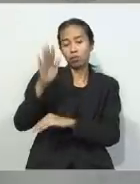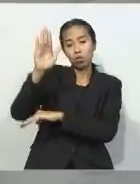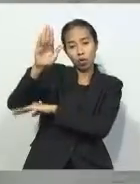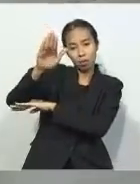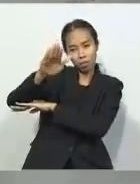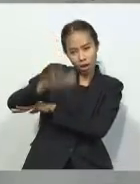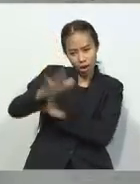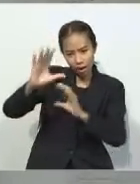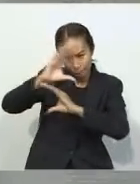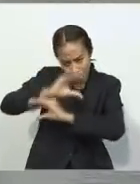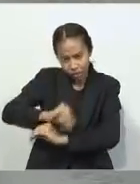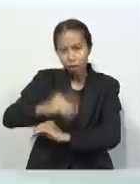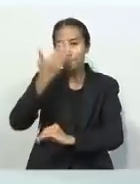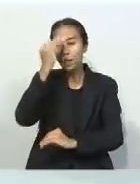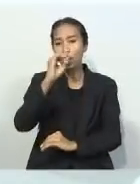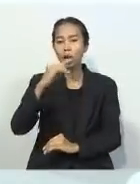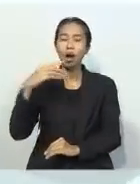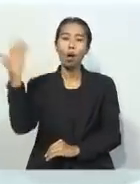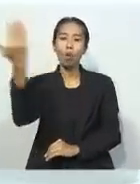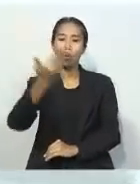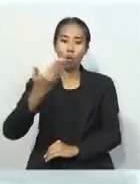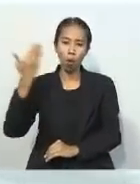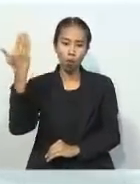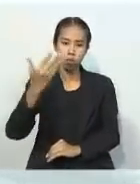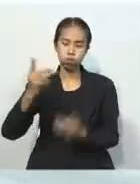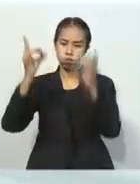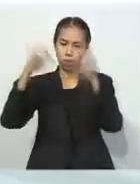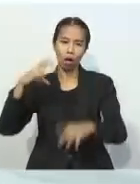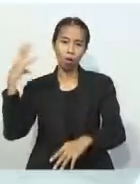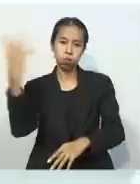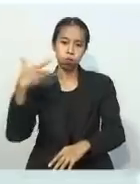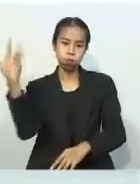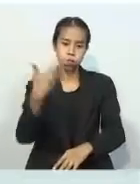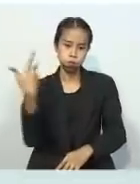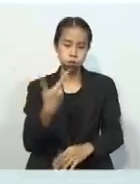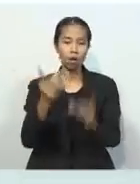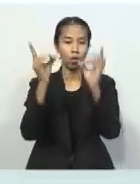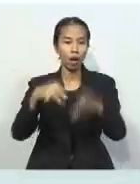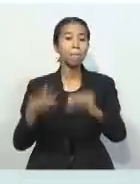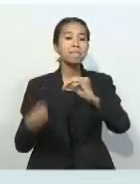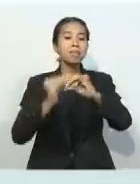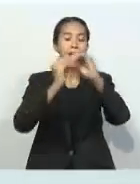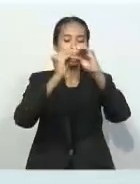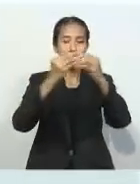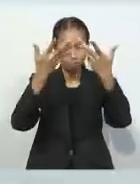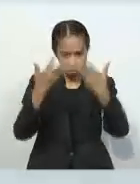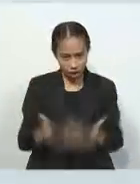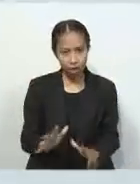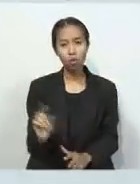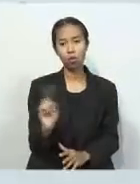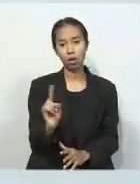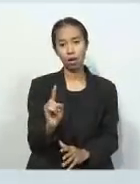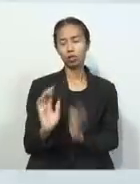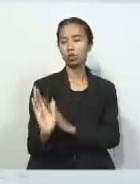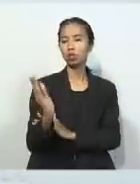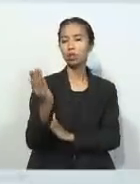จนถึงช่วงค่ำเพราะว่าแรงลมนั้นจะเริ่มทวีกำลังความรุนแรงมากขึ้นในขณะที่